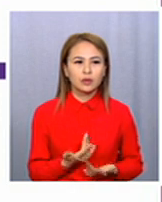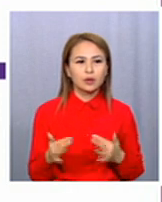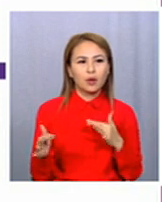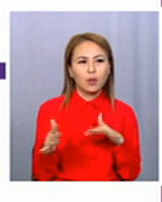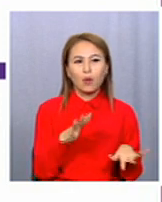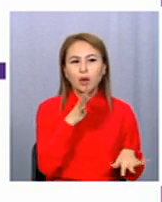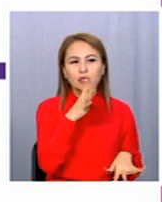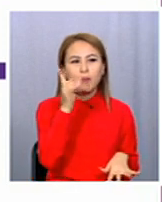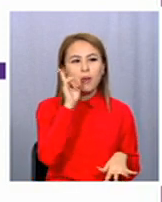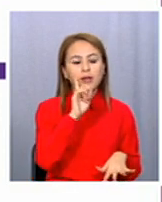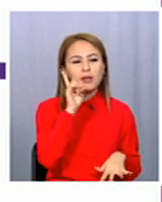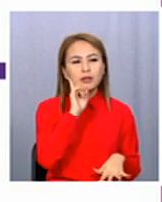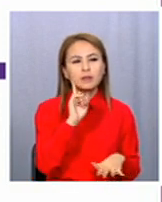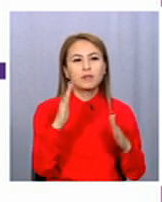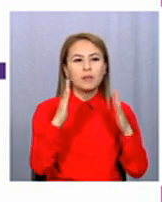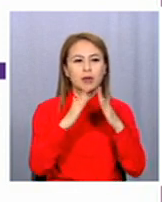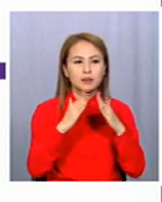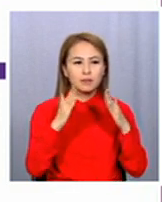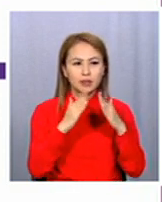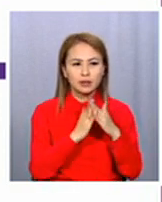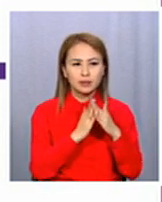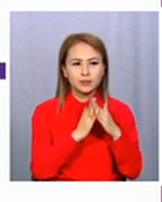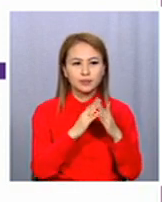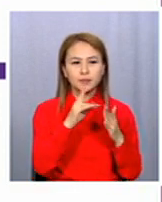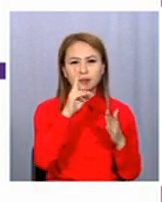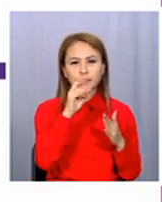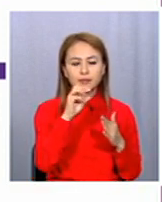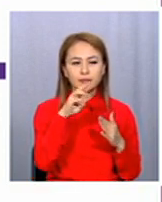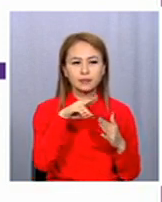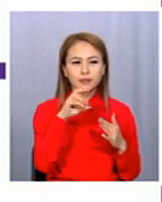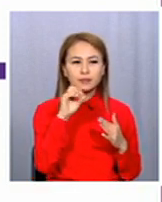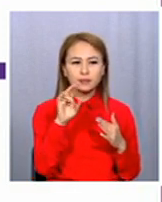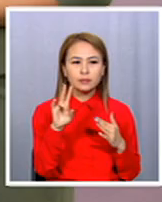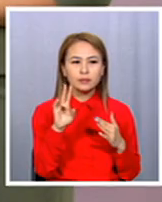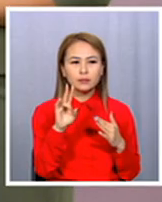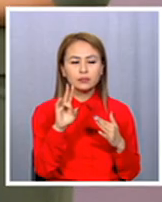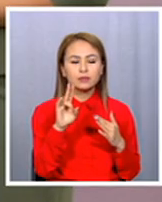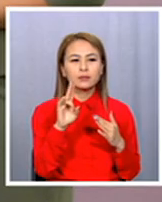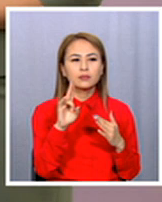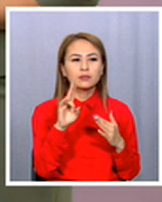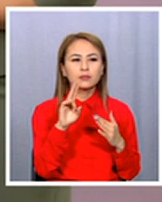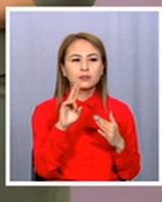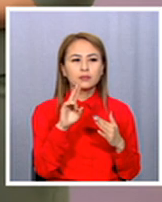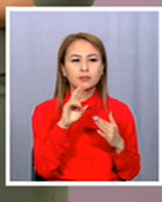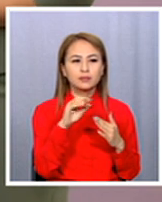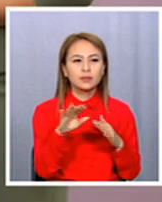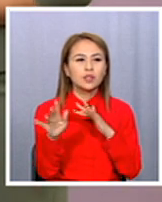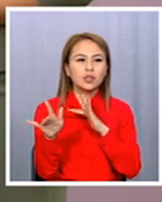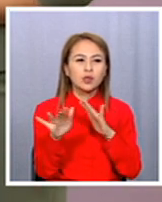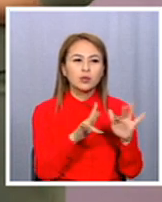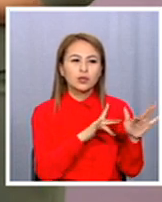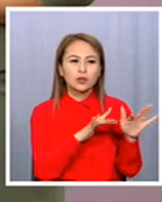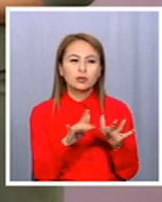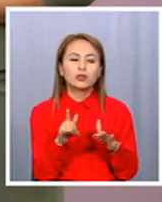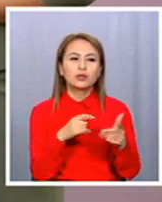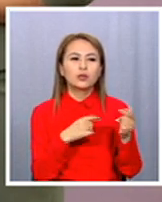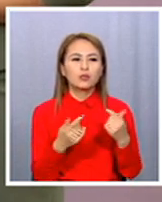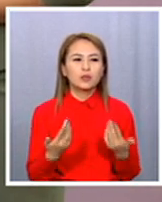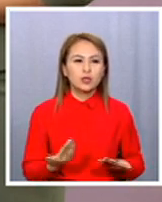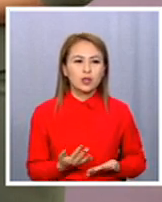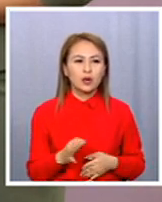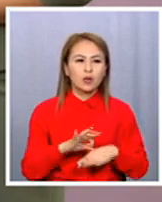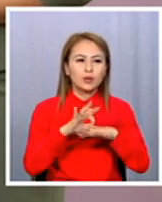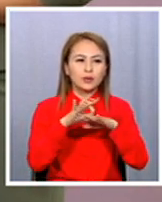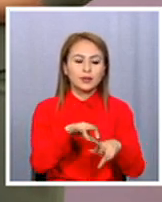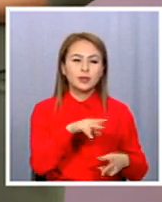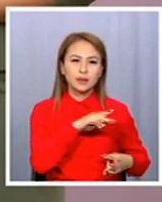шаруашылықта уақытша пайдаланатын баспана деген мағынаны білдіреді. Ал кетпен шаруашылықта